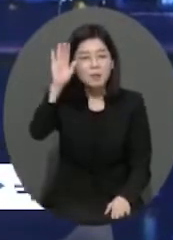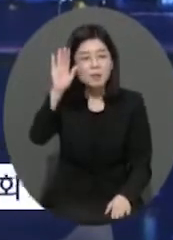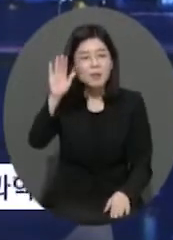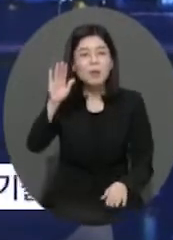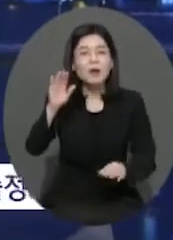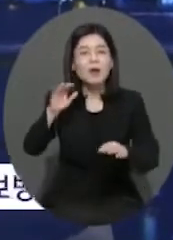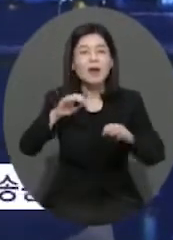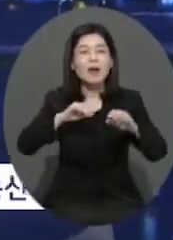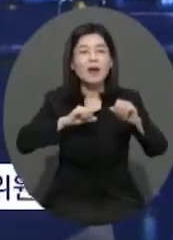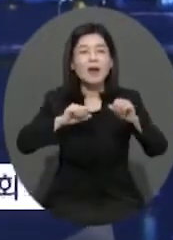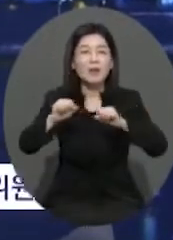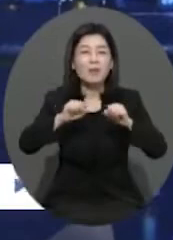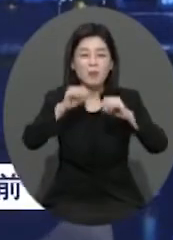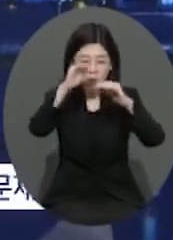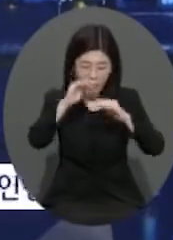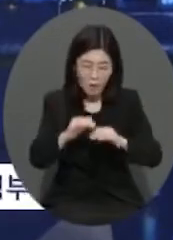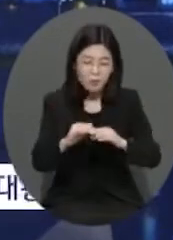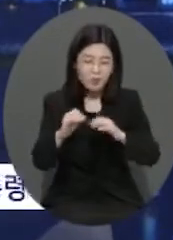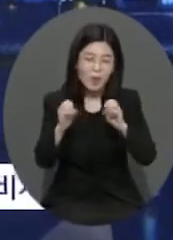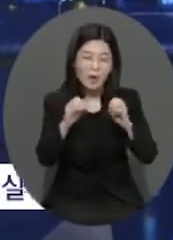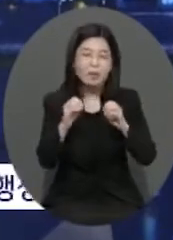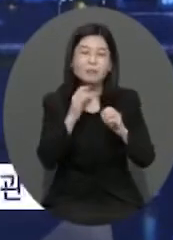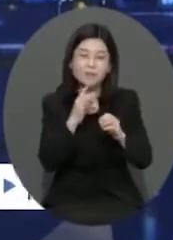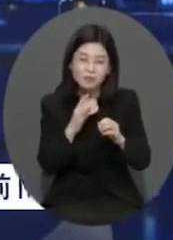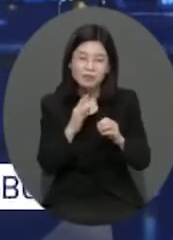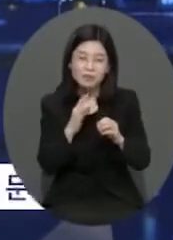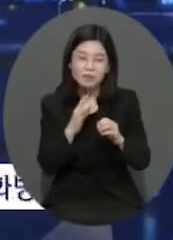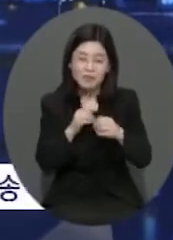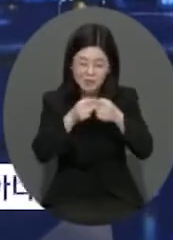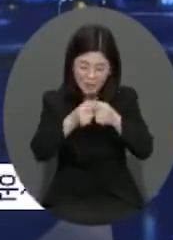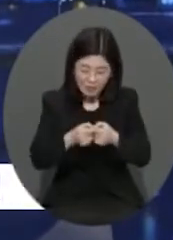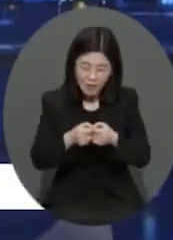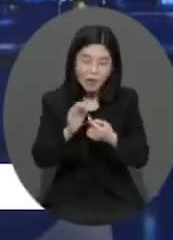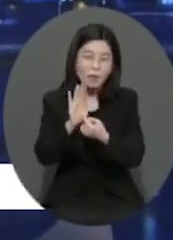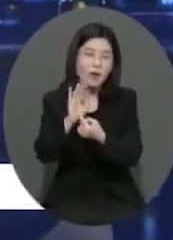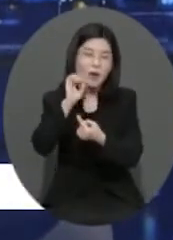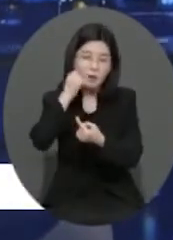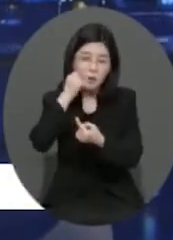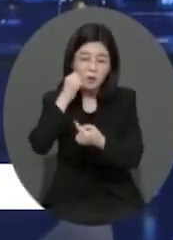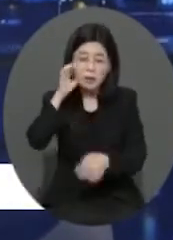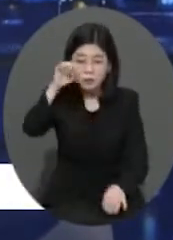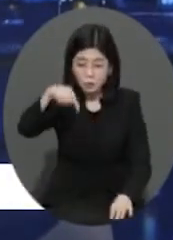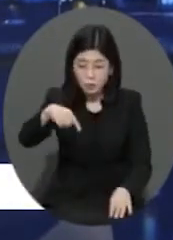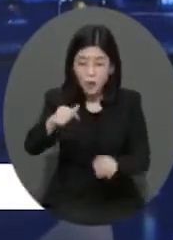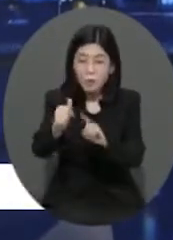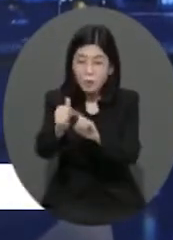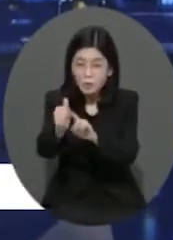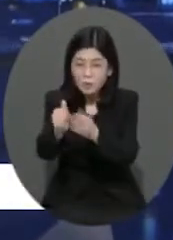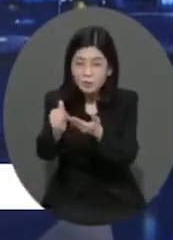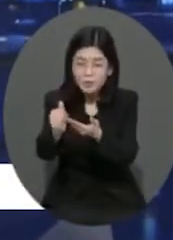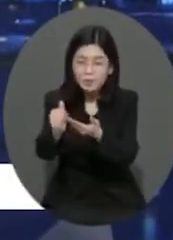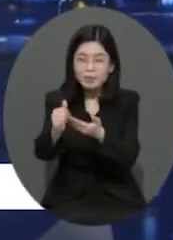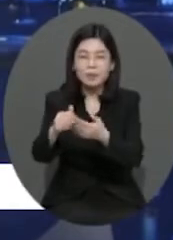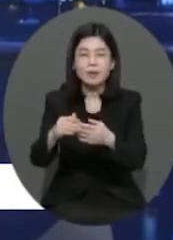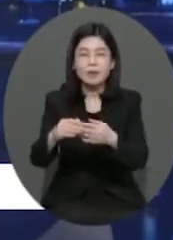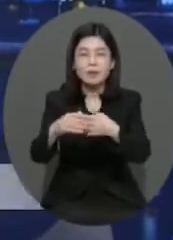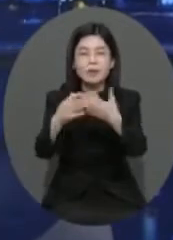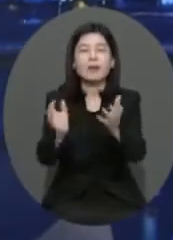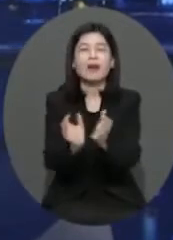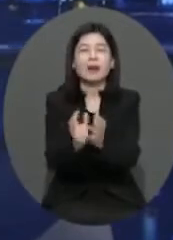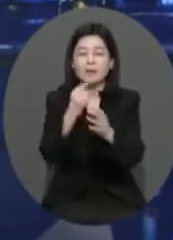받았는데요 제가 여기서 자세하게 말씀드릴 수 없고 워낙 땅을 사랑하고 올한해 오랜 당 생활을 해 오셨기 때문에